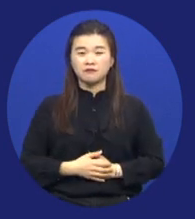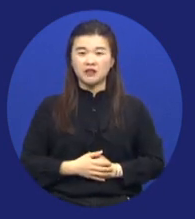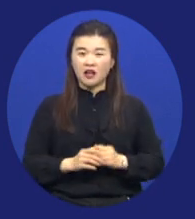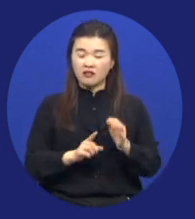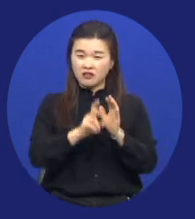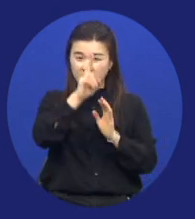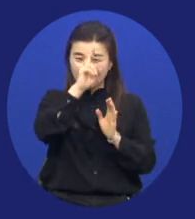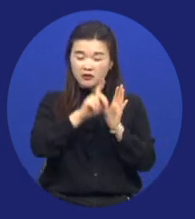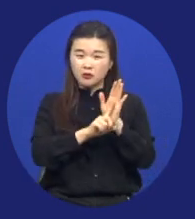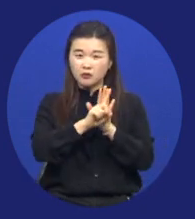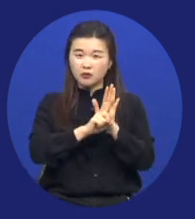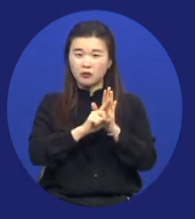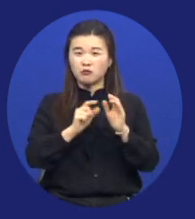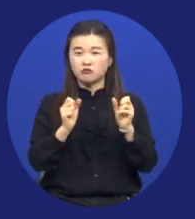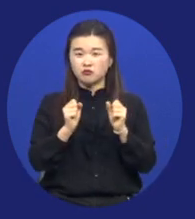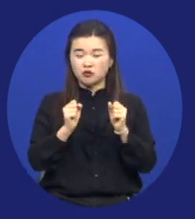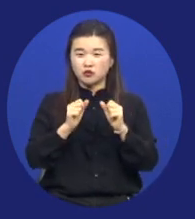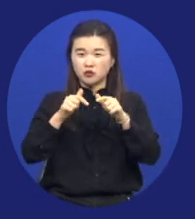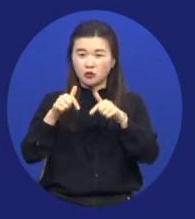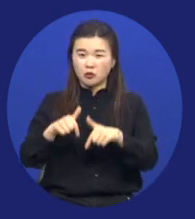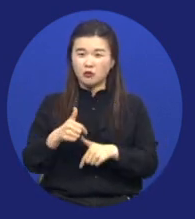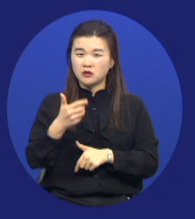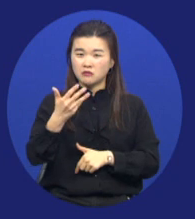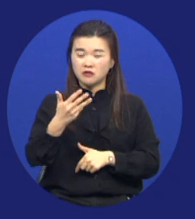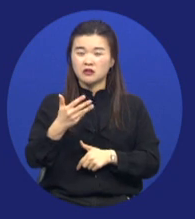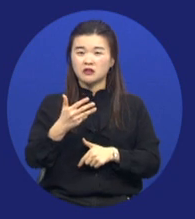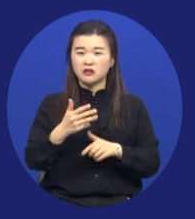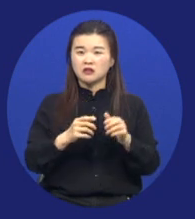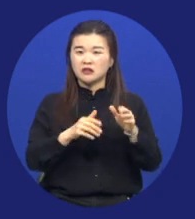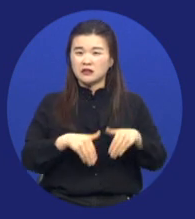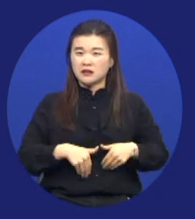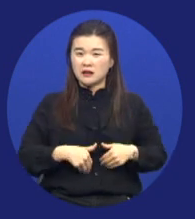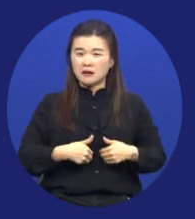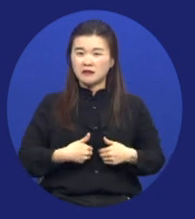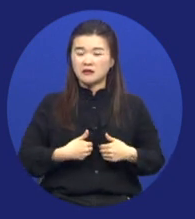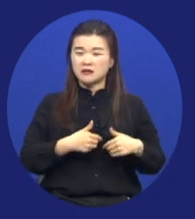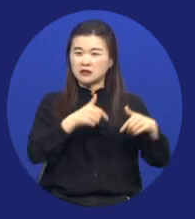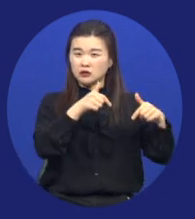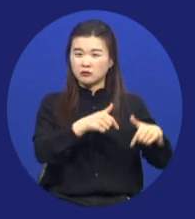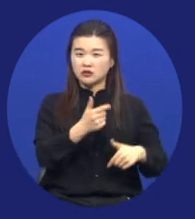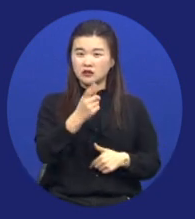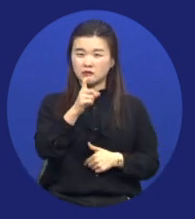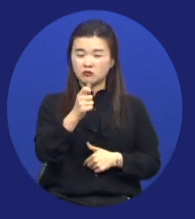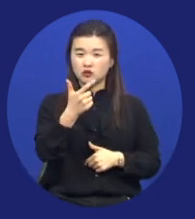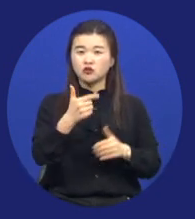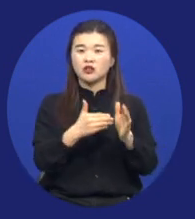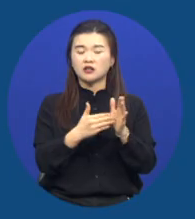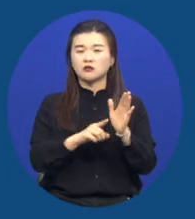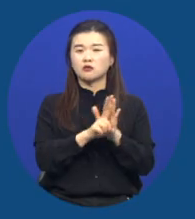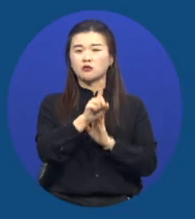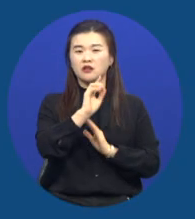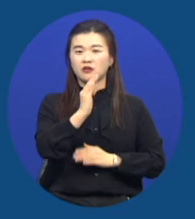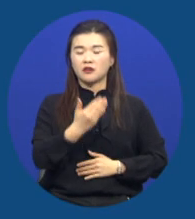낮 최고기온은 북부와 동부는 18도 남부 17도 서부는 16도 까지 오르겠습니다